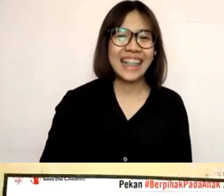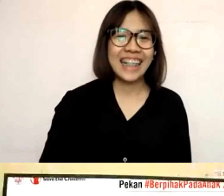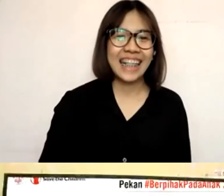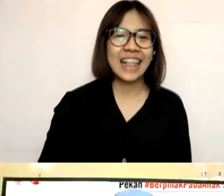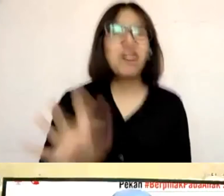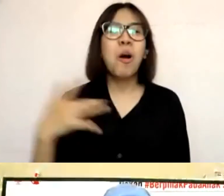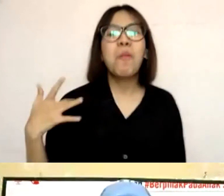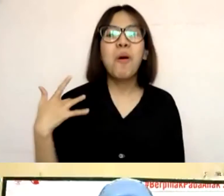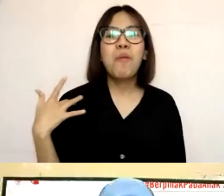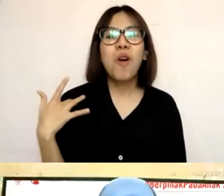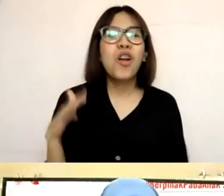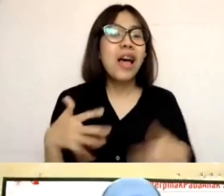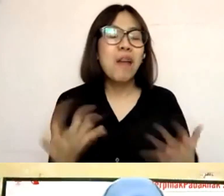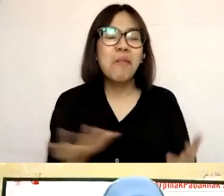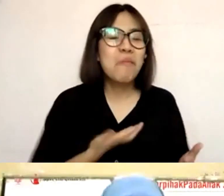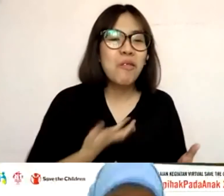Model apa, Tasya?